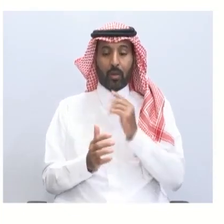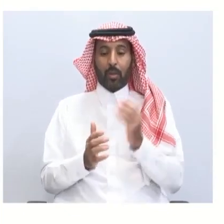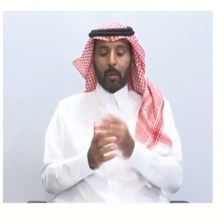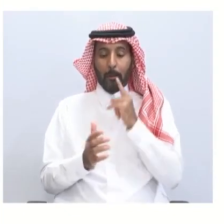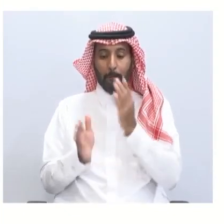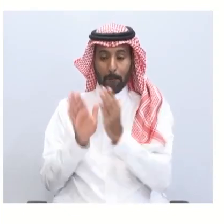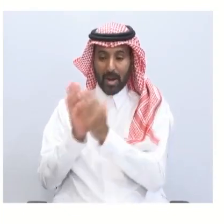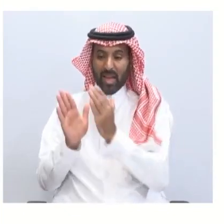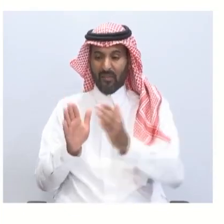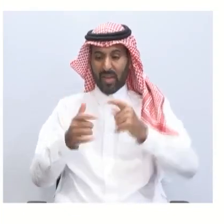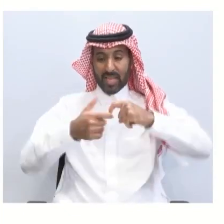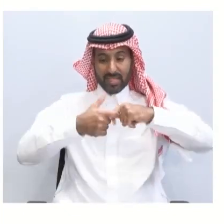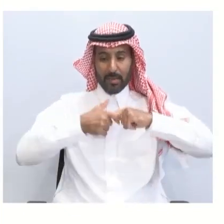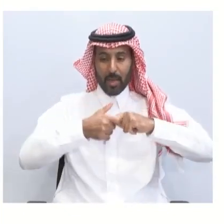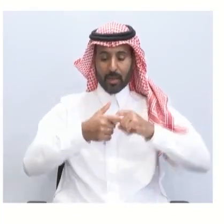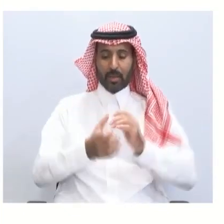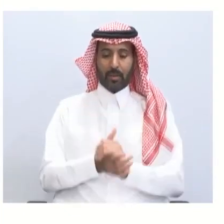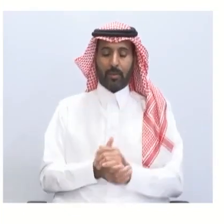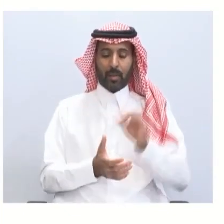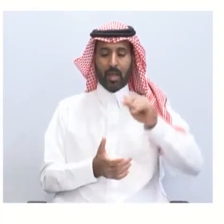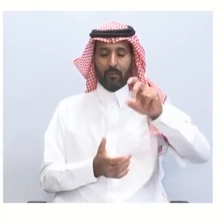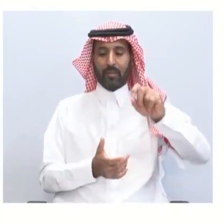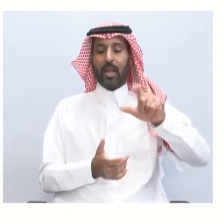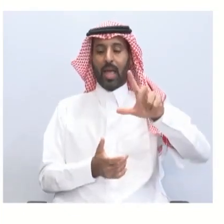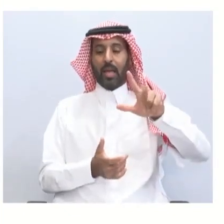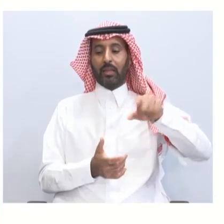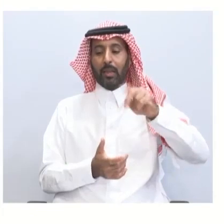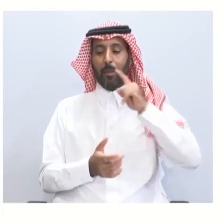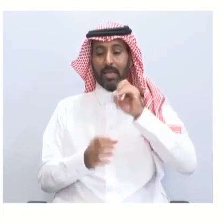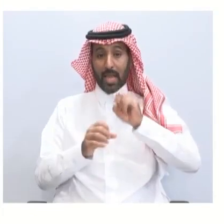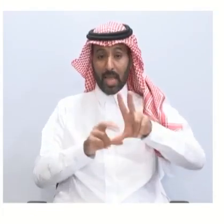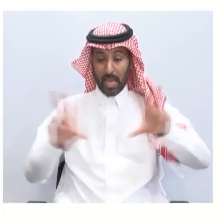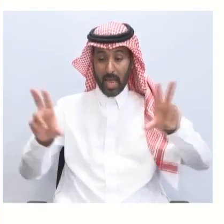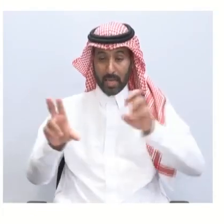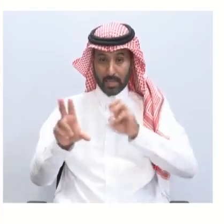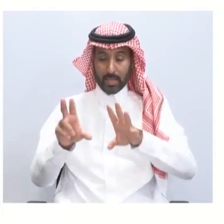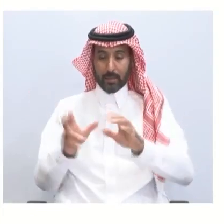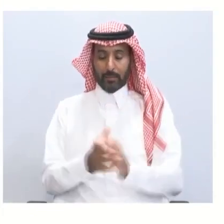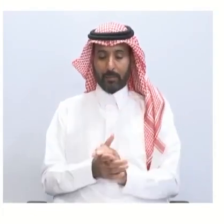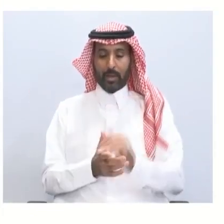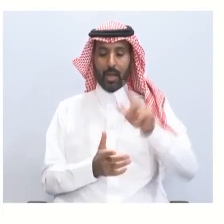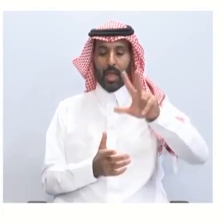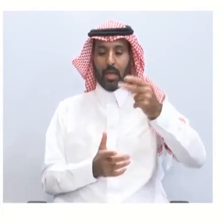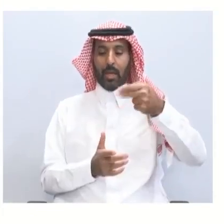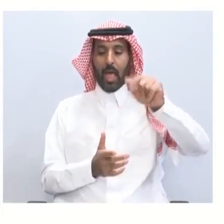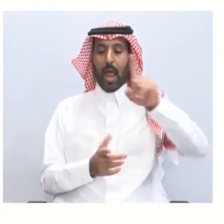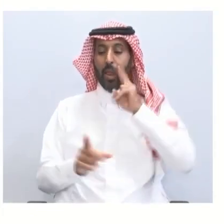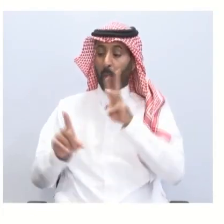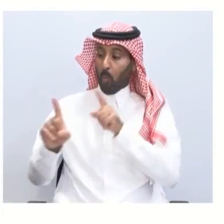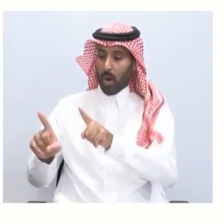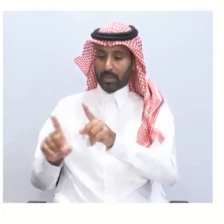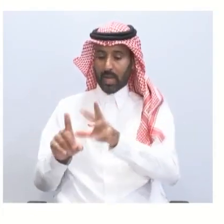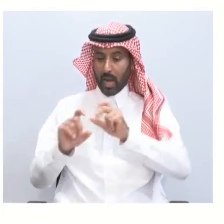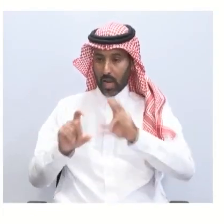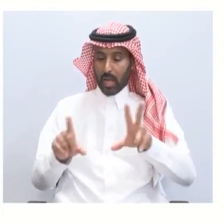ملف الارتباط لدينا الاعلان موجه